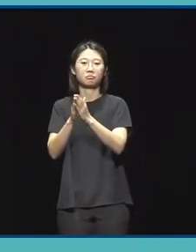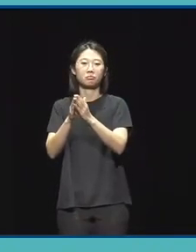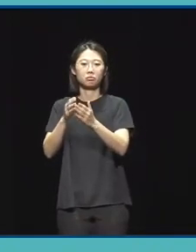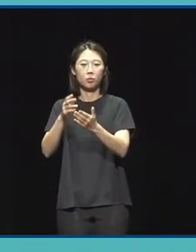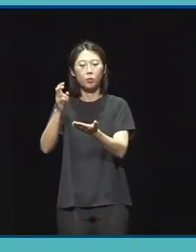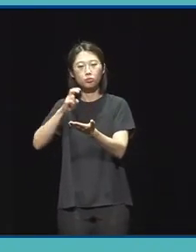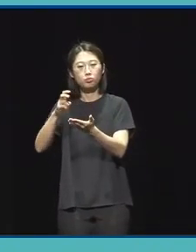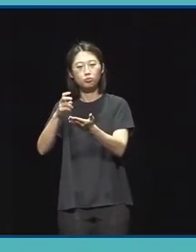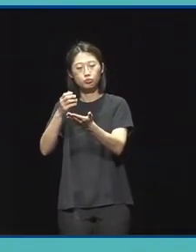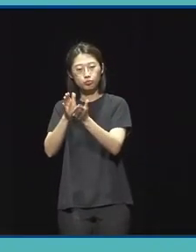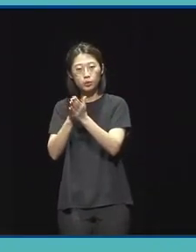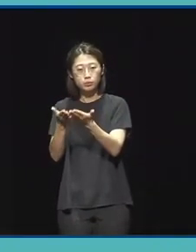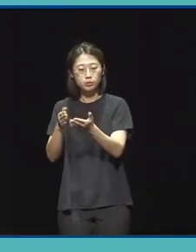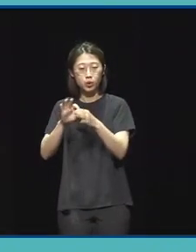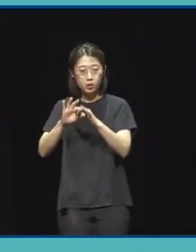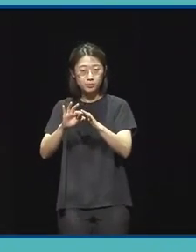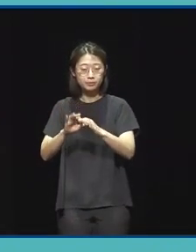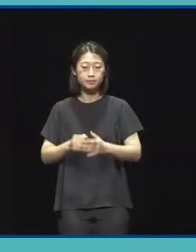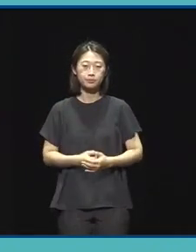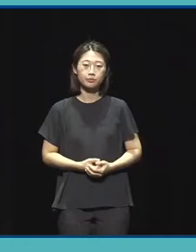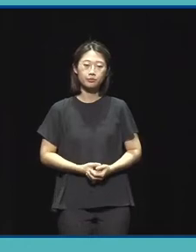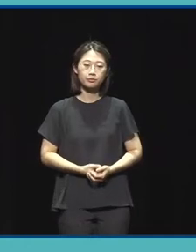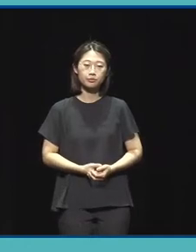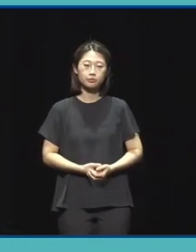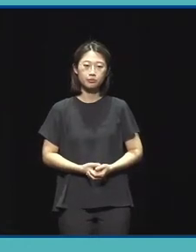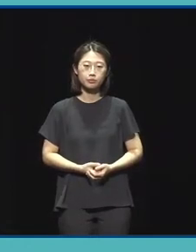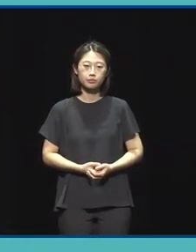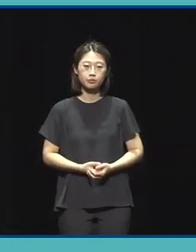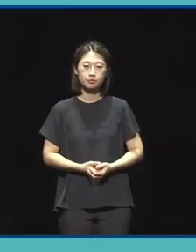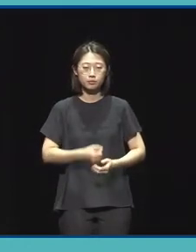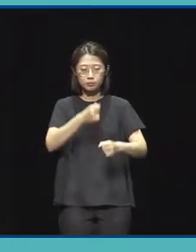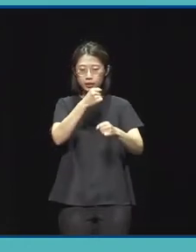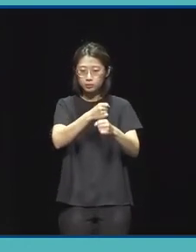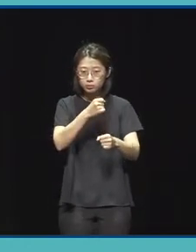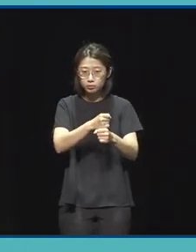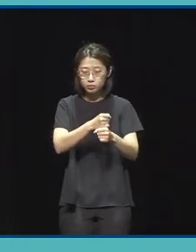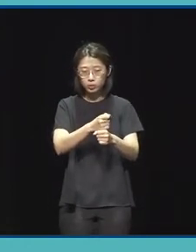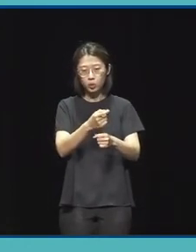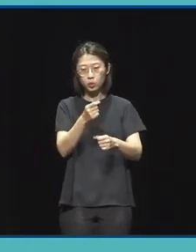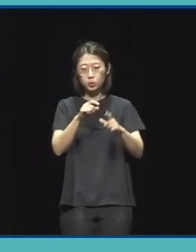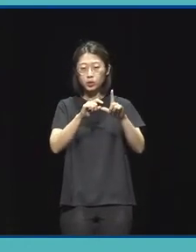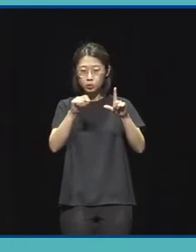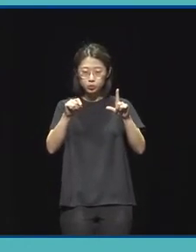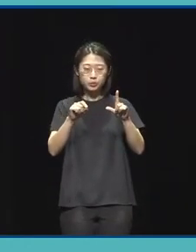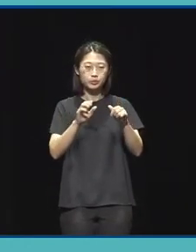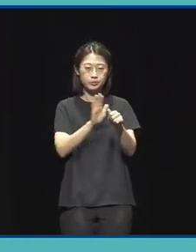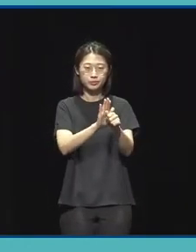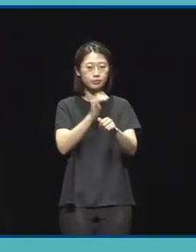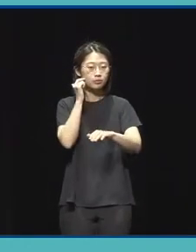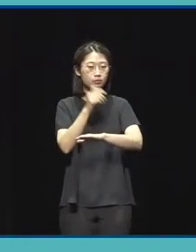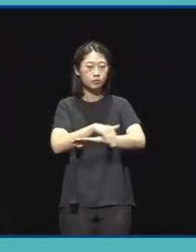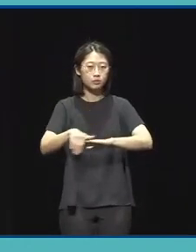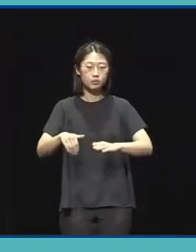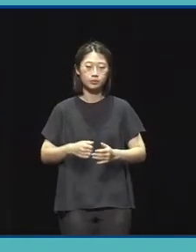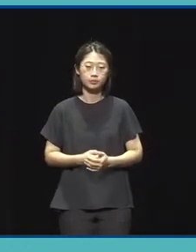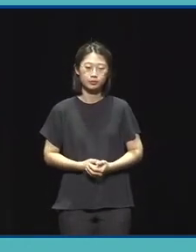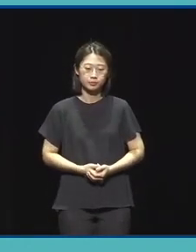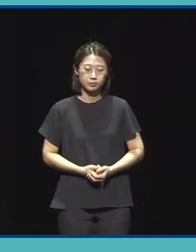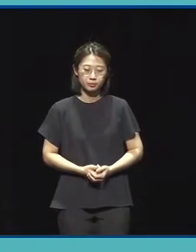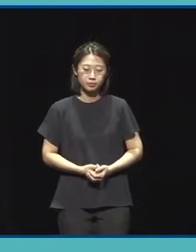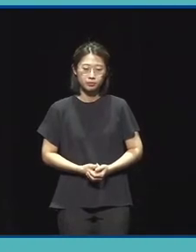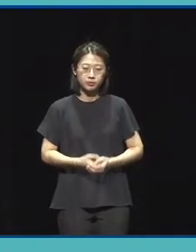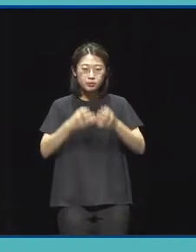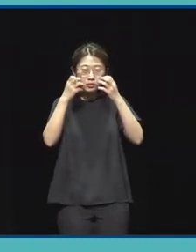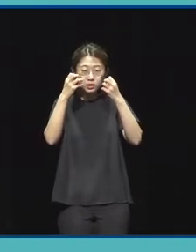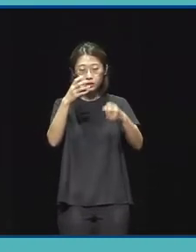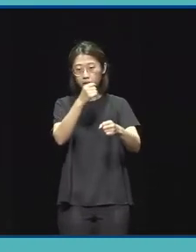경우에는 돈 공연에 제작되어지는 제작비 일부를 지원하게 됩니다 다만 본사업도